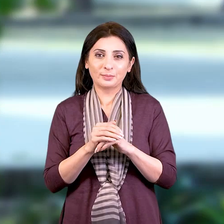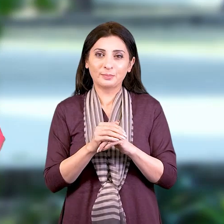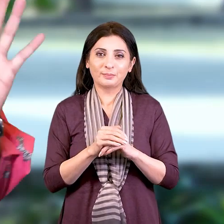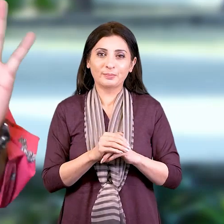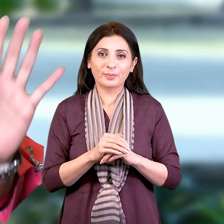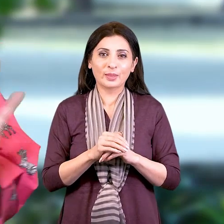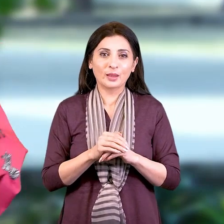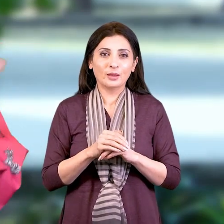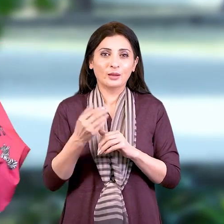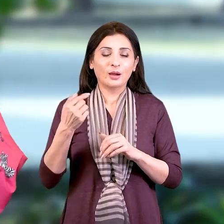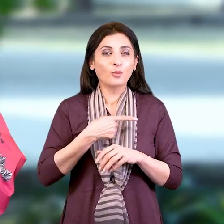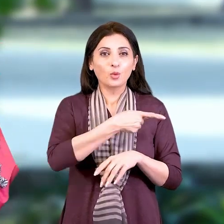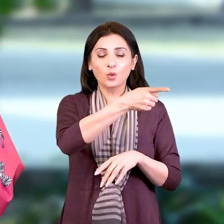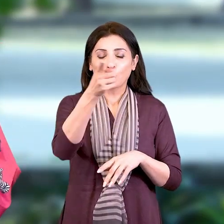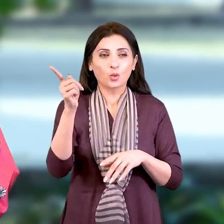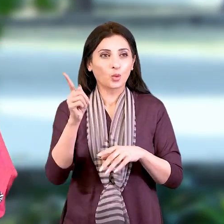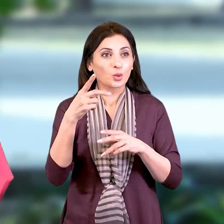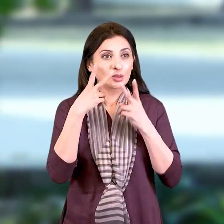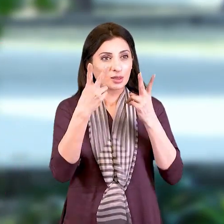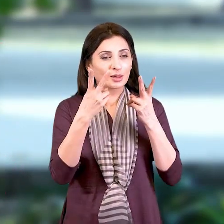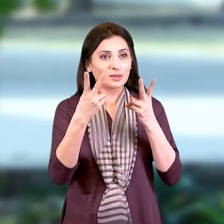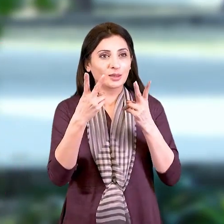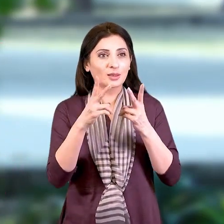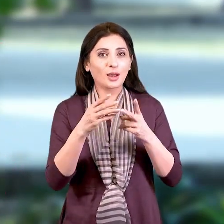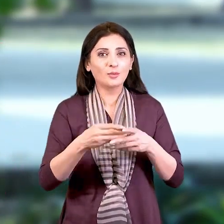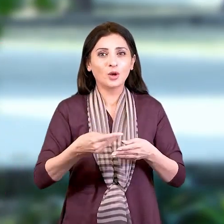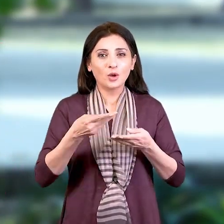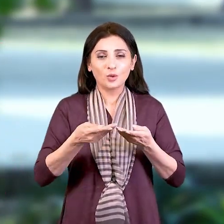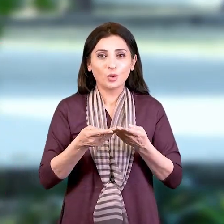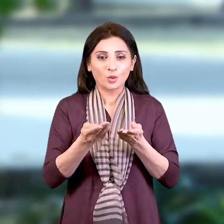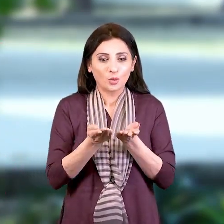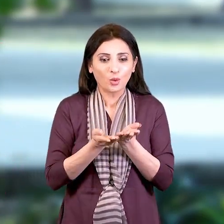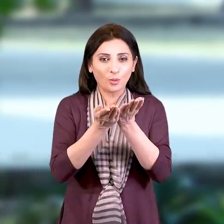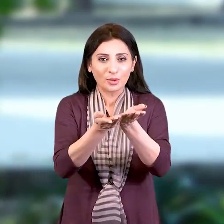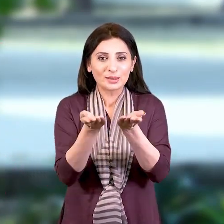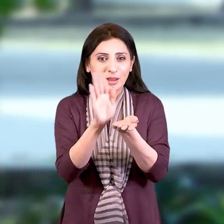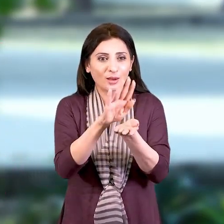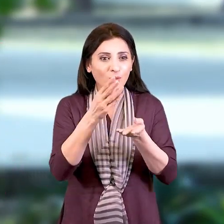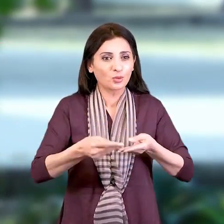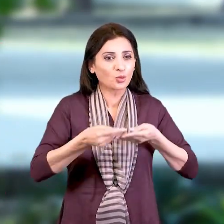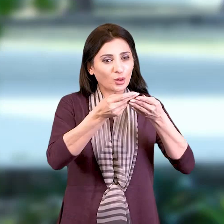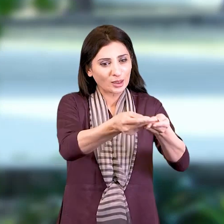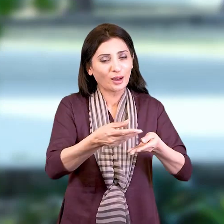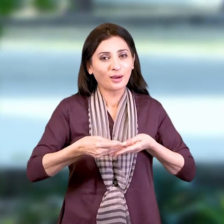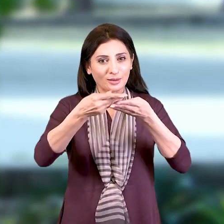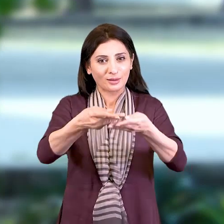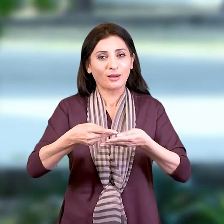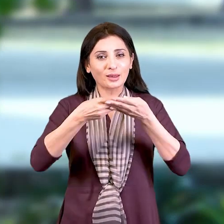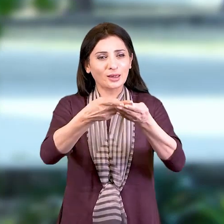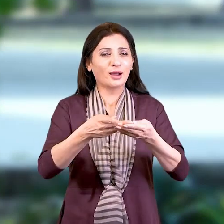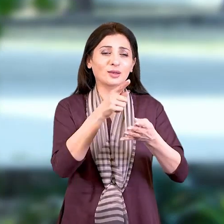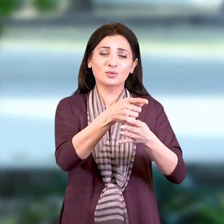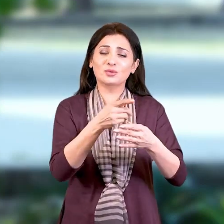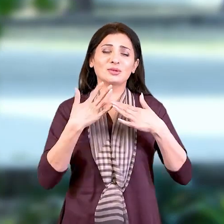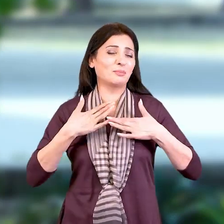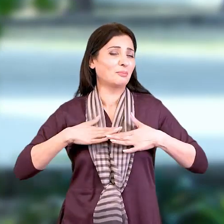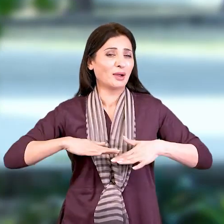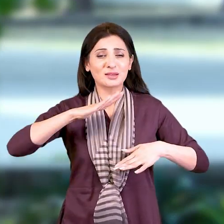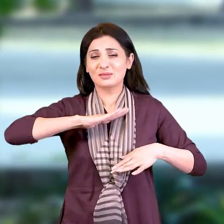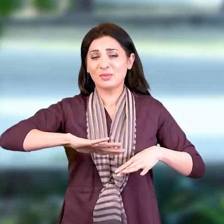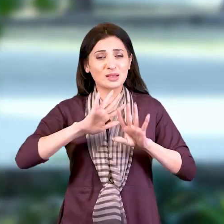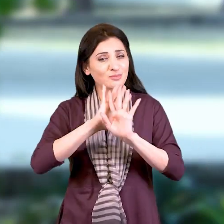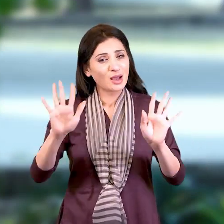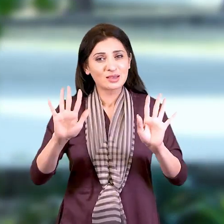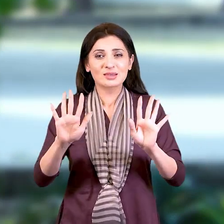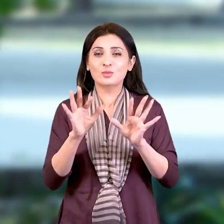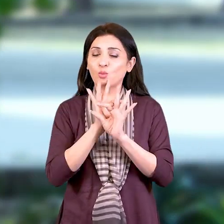गया था जिसमें उन्होंने कह दिया कि बस अब हमें और पिज़्ज़ा नहीं खाना, थैंक्स, नो पर नो थैंक्स. बट eventually सबकी support के